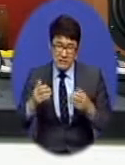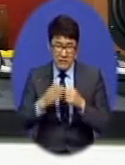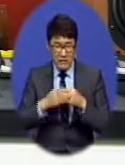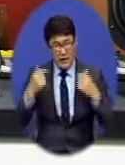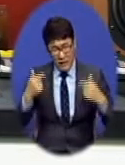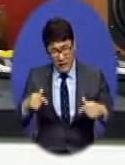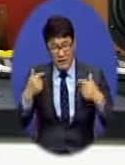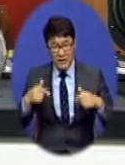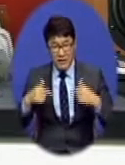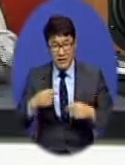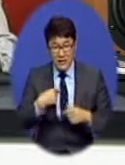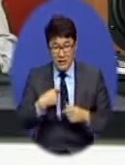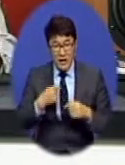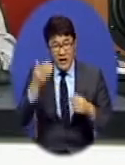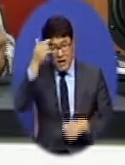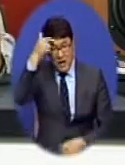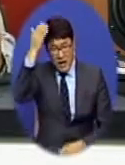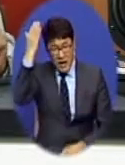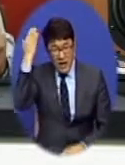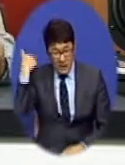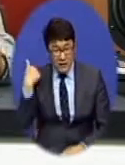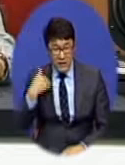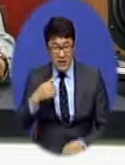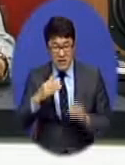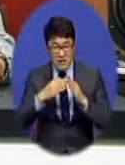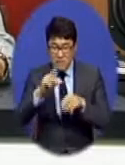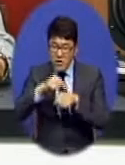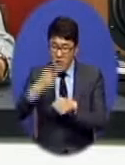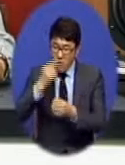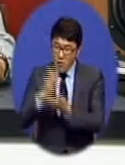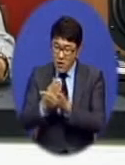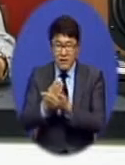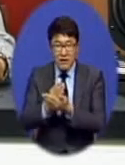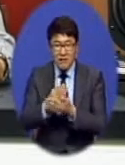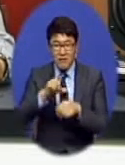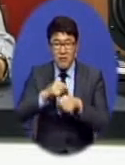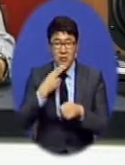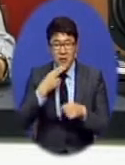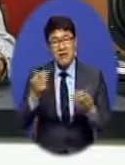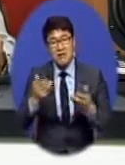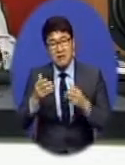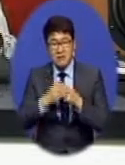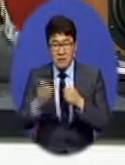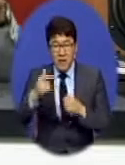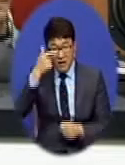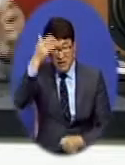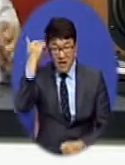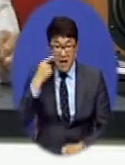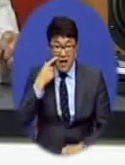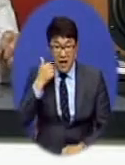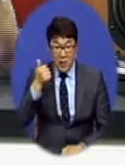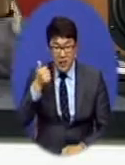아. 그러니까 통급, 옛날에는 통급 시간이 없었군요. 아, 그럼요. 예. 옛날에는 아버지들이 막 이렇게